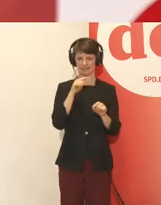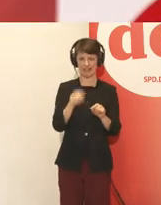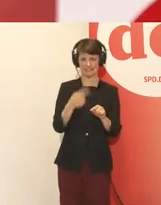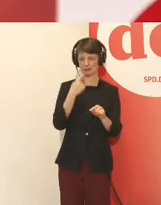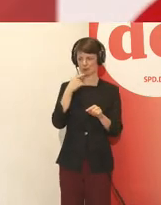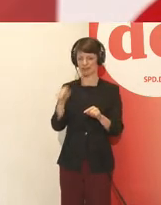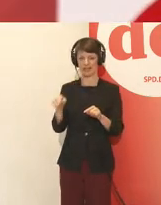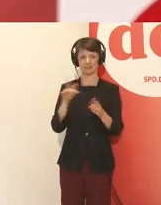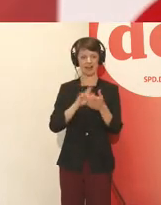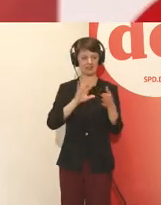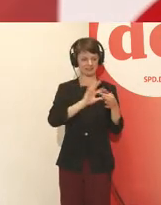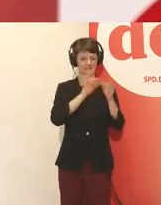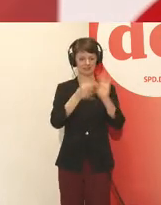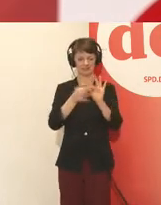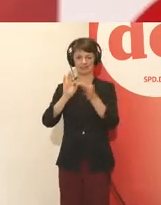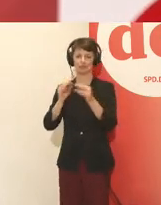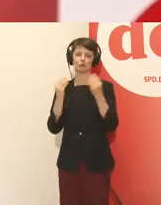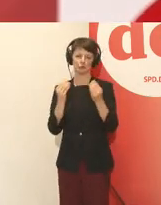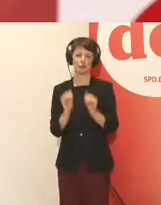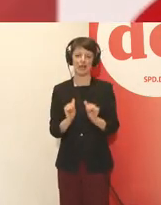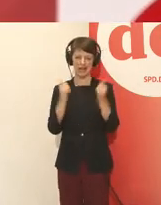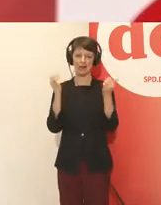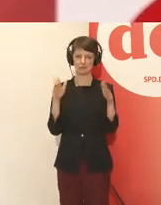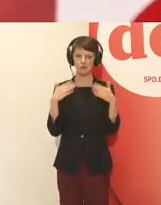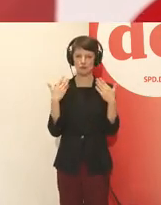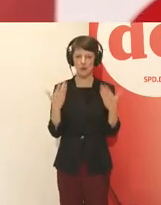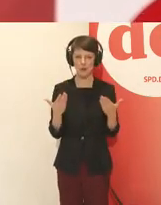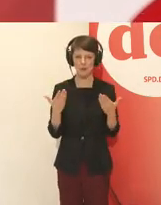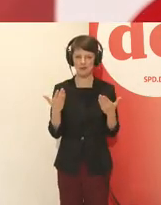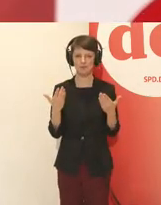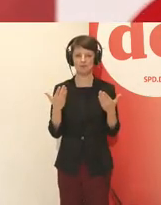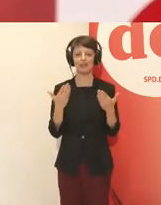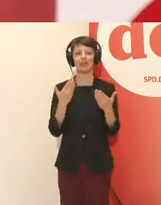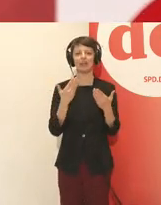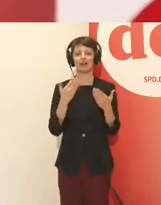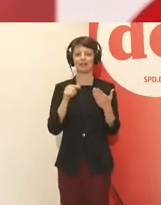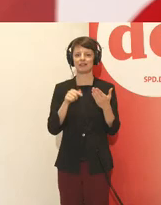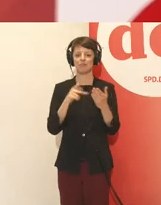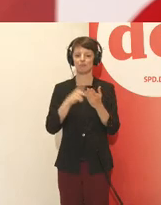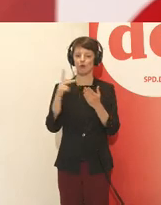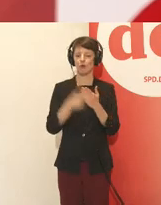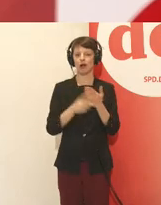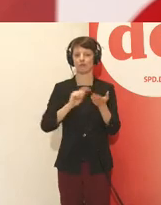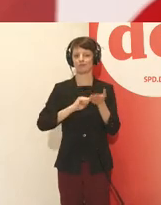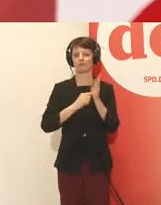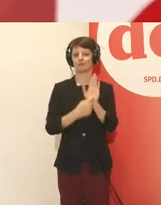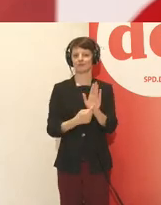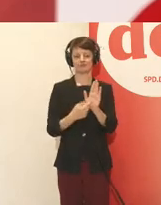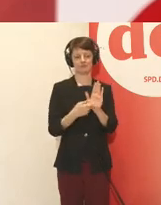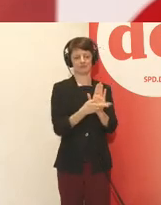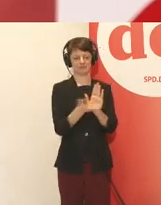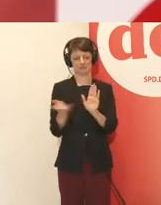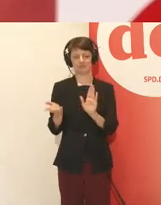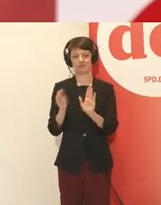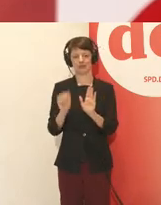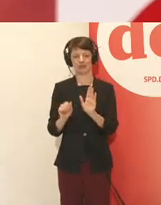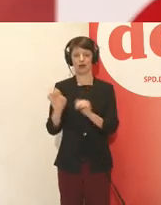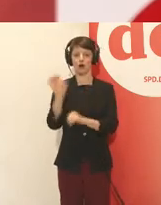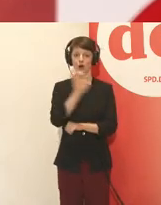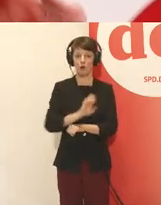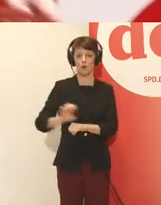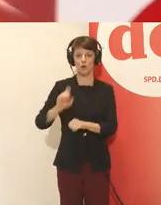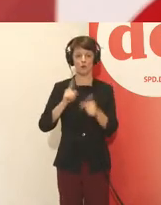auch mit allem zusammenhängt wie das immer so im leben ist und das spiegelt sich in dem programm richtig wieder also europa